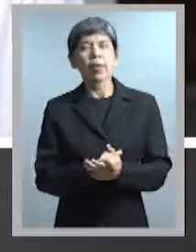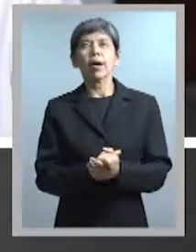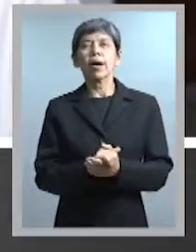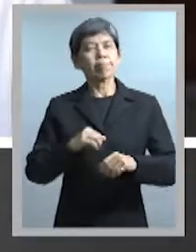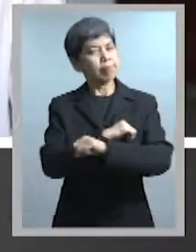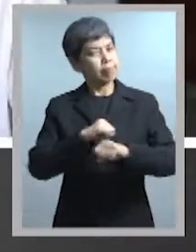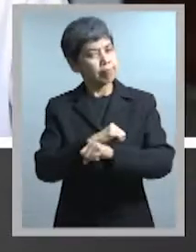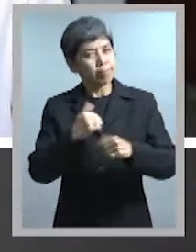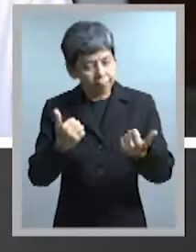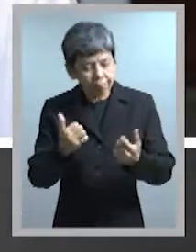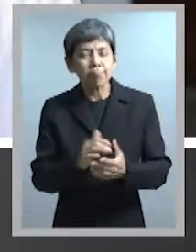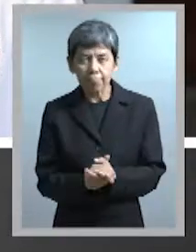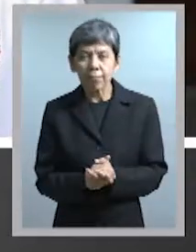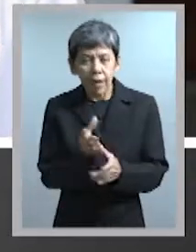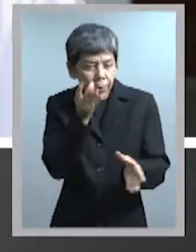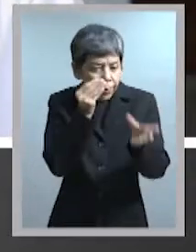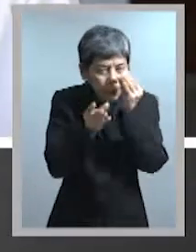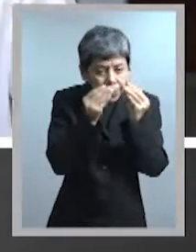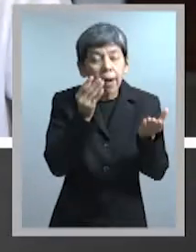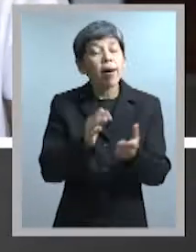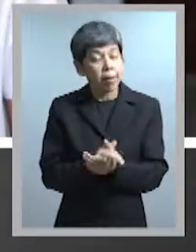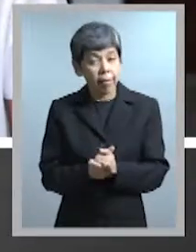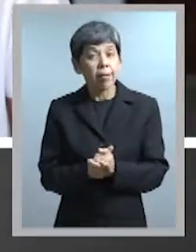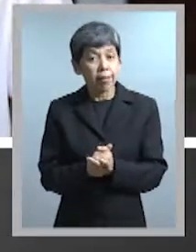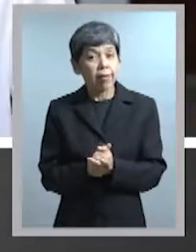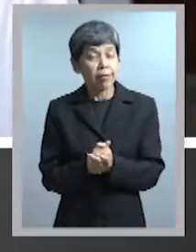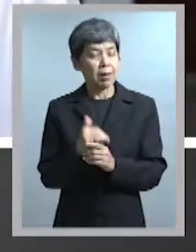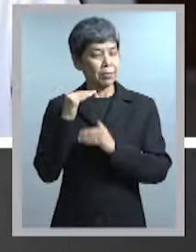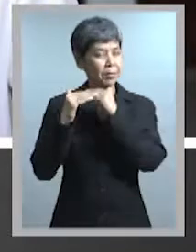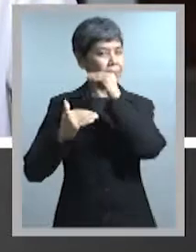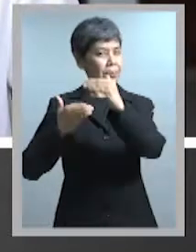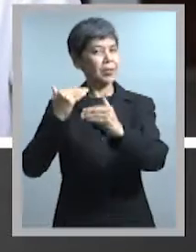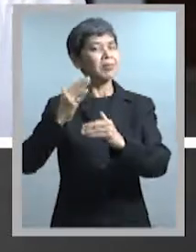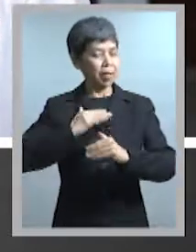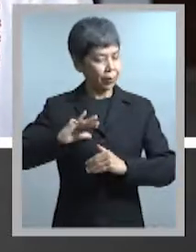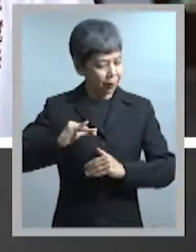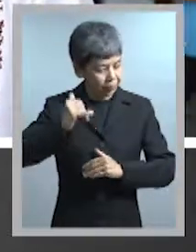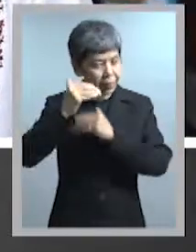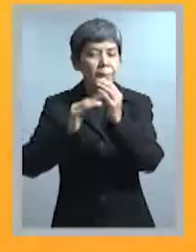ครับได้ออกกำลังกายโดยภายในตัวได้เรียนรู ้ได้เรียนรู้ด้วยใช่ไหมแล้วก็พัฒนาตัวเ